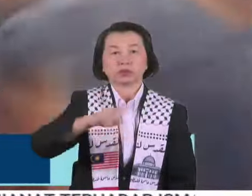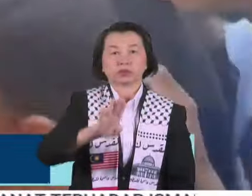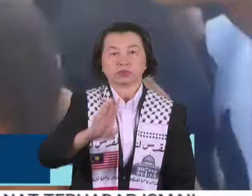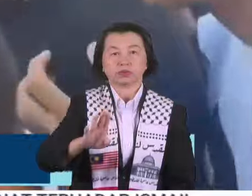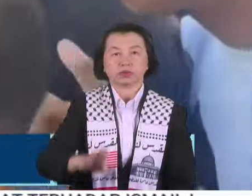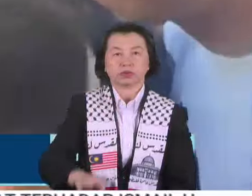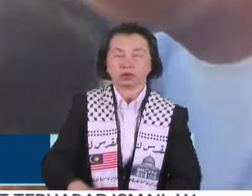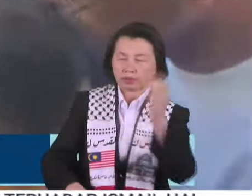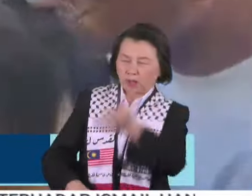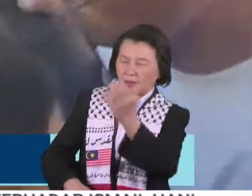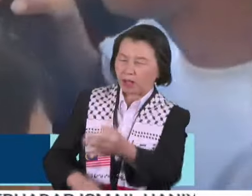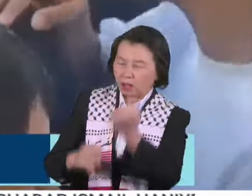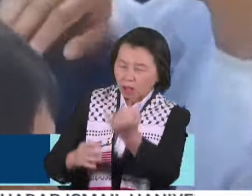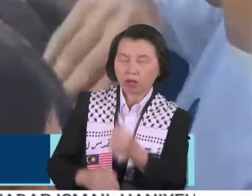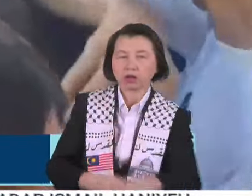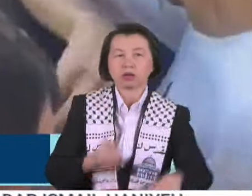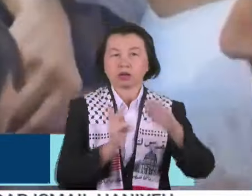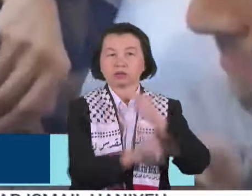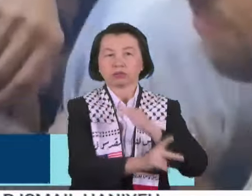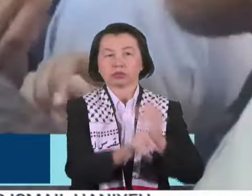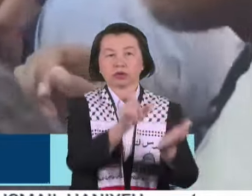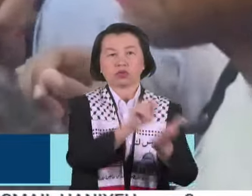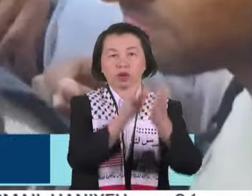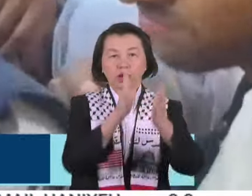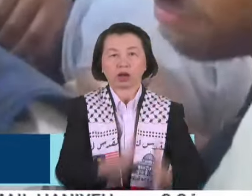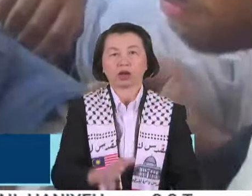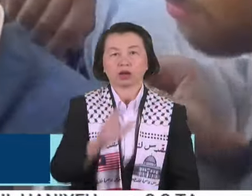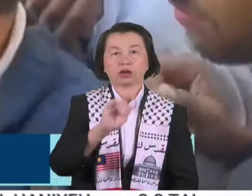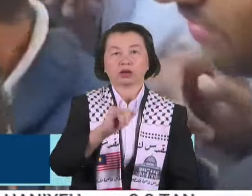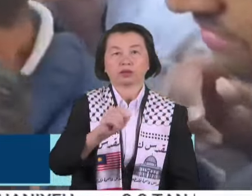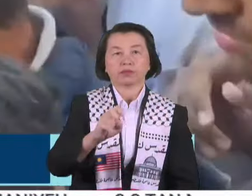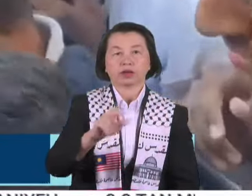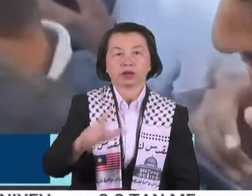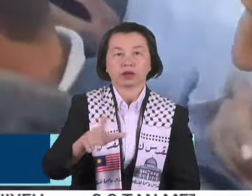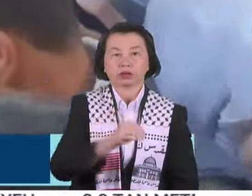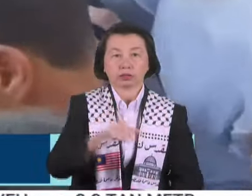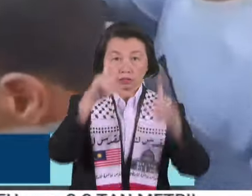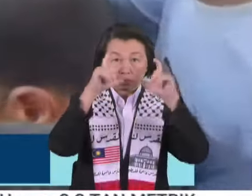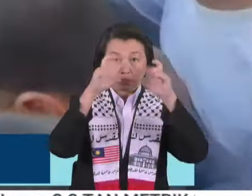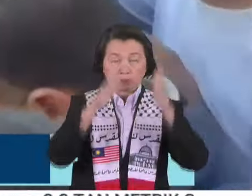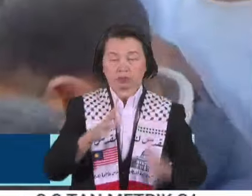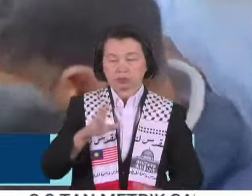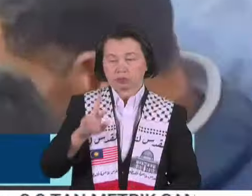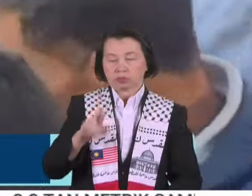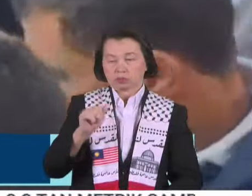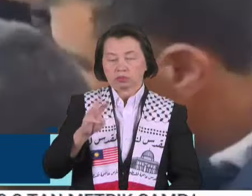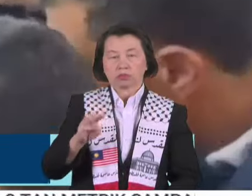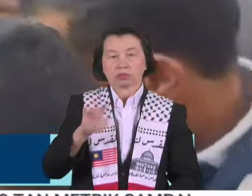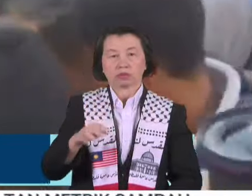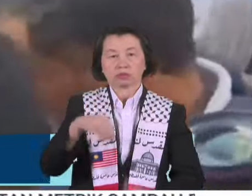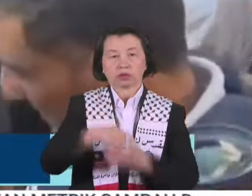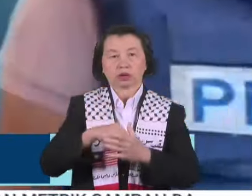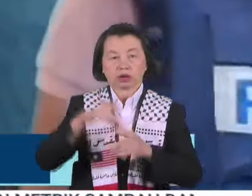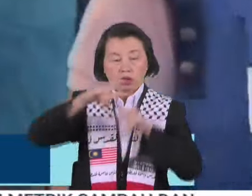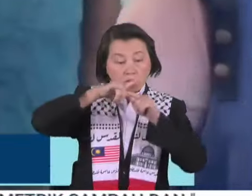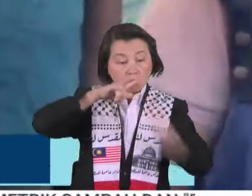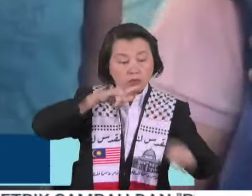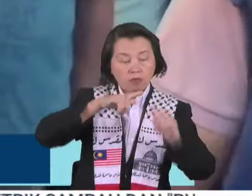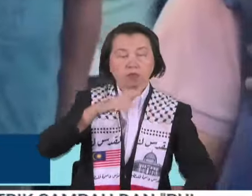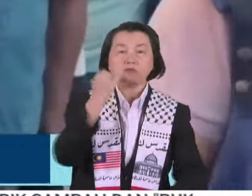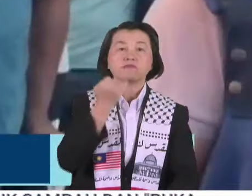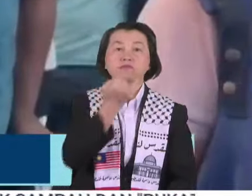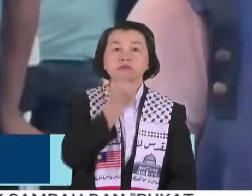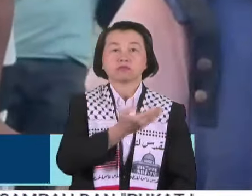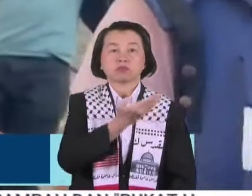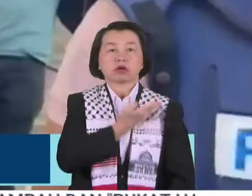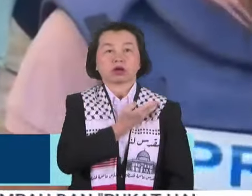PBB kutuk keras pembunuhan wartawan Al Jazeera Ismail Al-Ghaul dan jurukamera Rami Al-Rifki dalam serangan udara Israel di